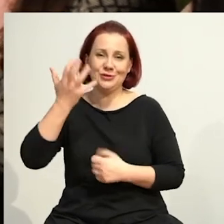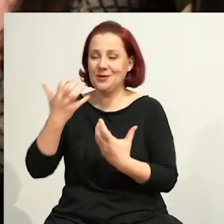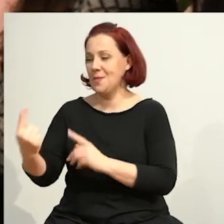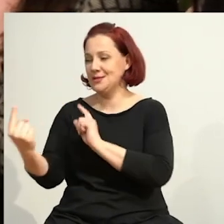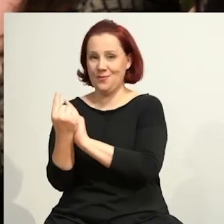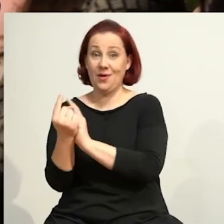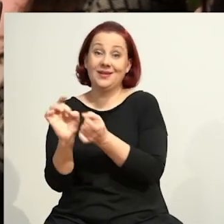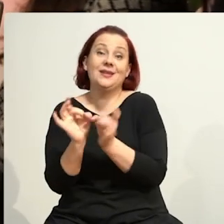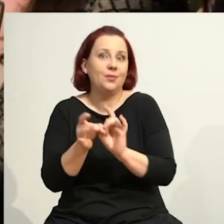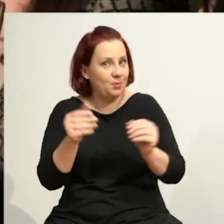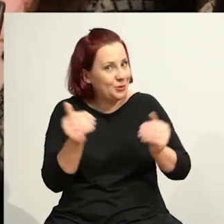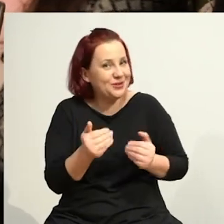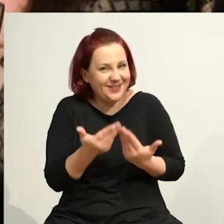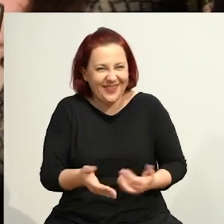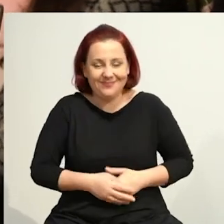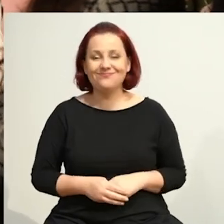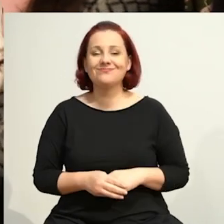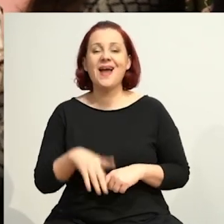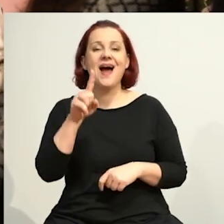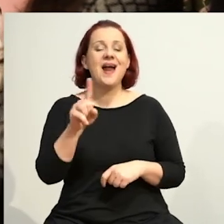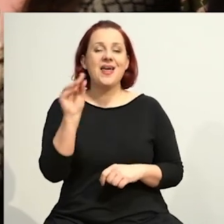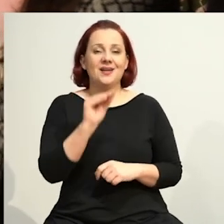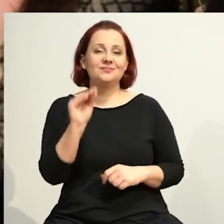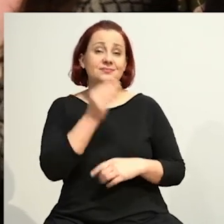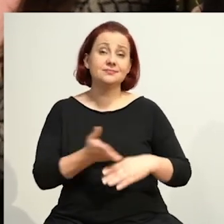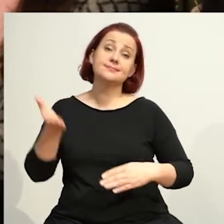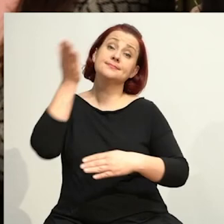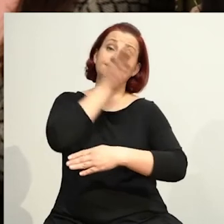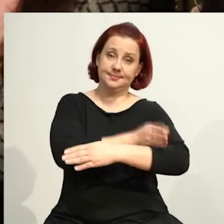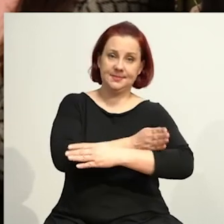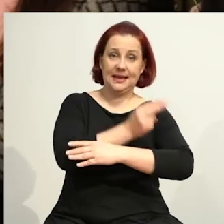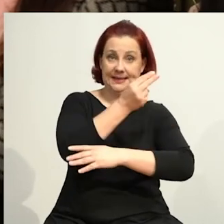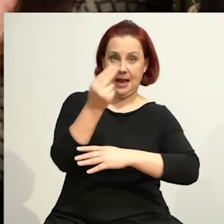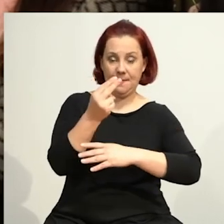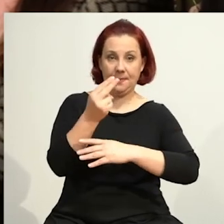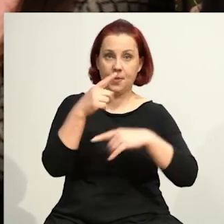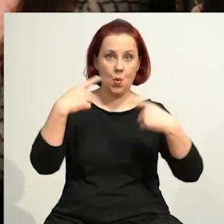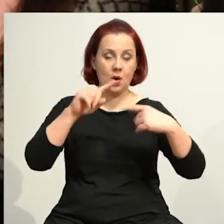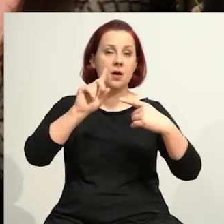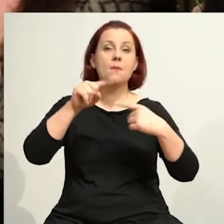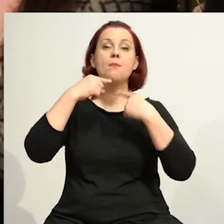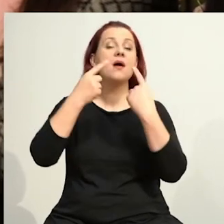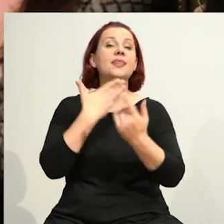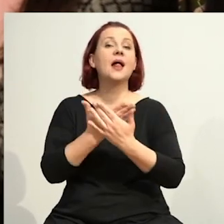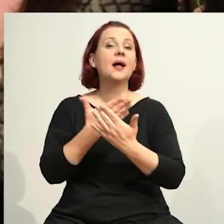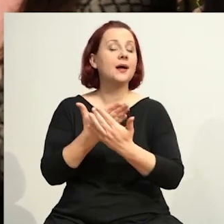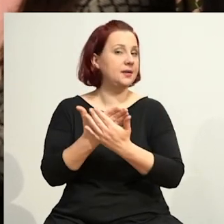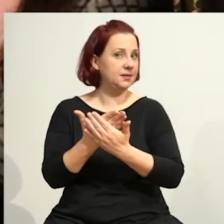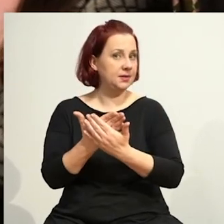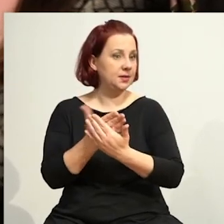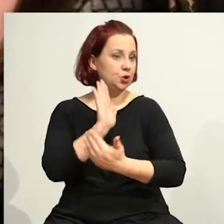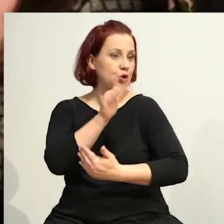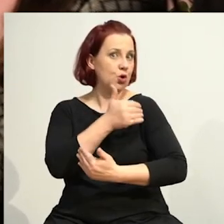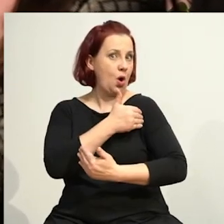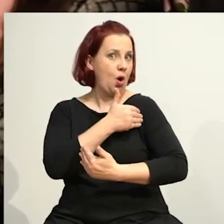gdyby to było możliwe. Natomiast pozwolę sobie wrócić do tego wcześniejszego wątku, bo my nie odpowiedzieliśmy na to, dlaczego w